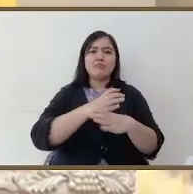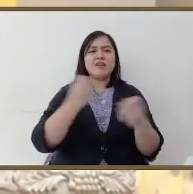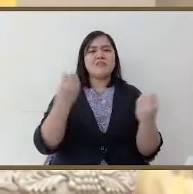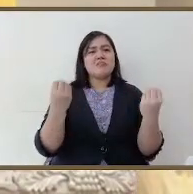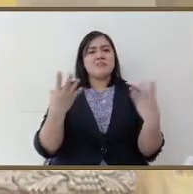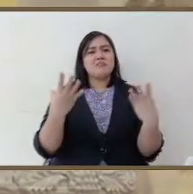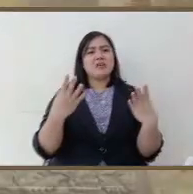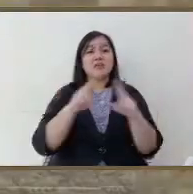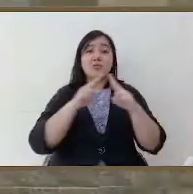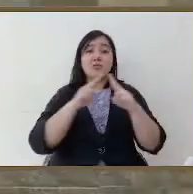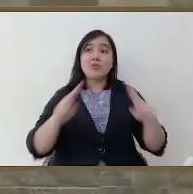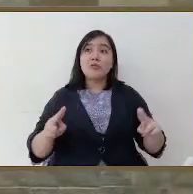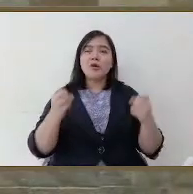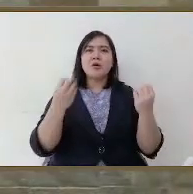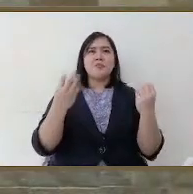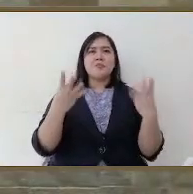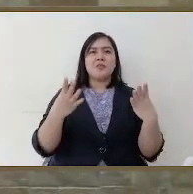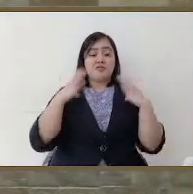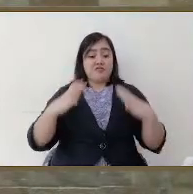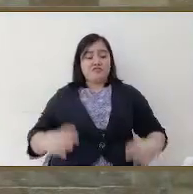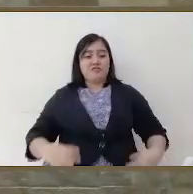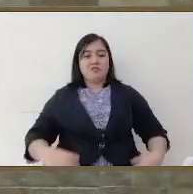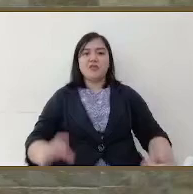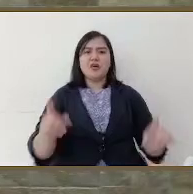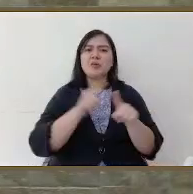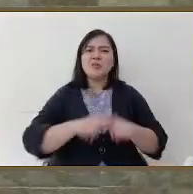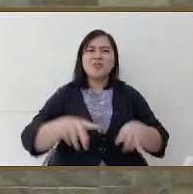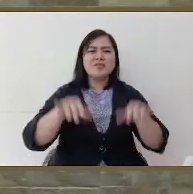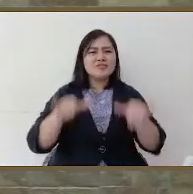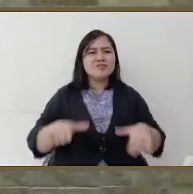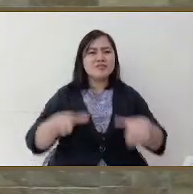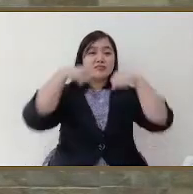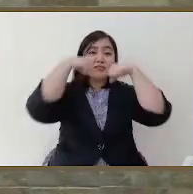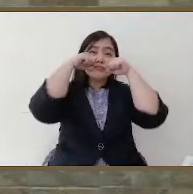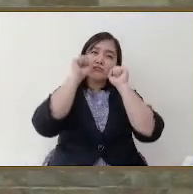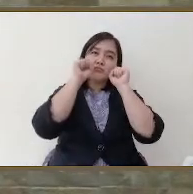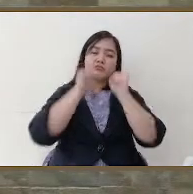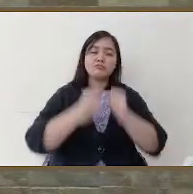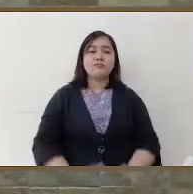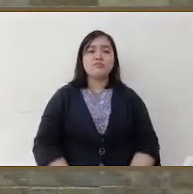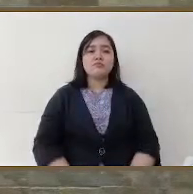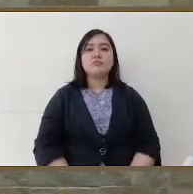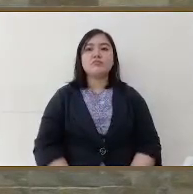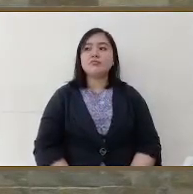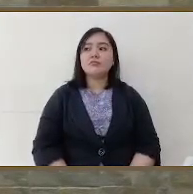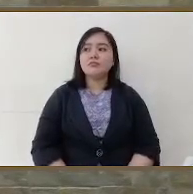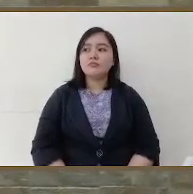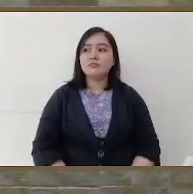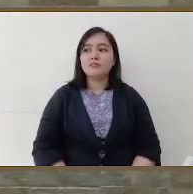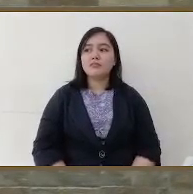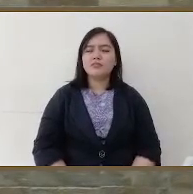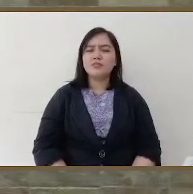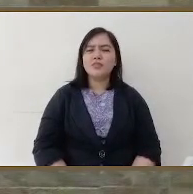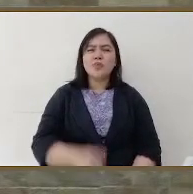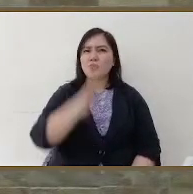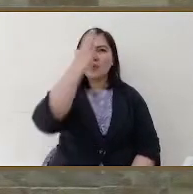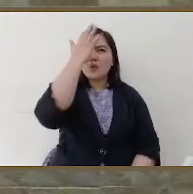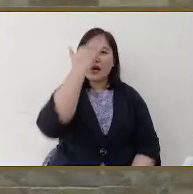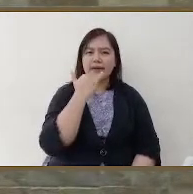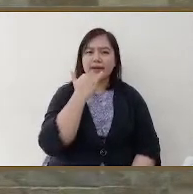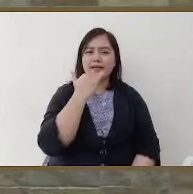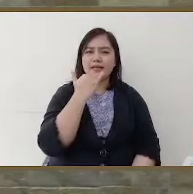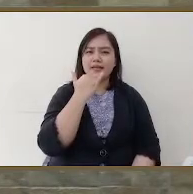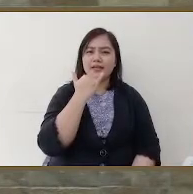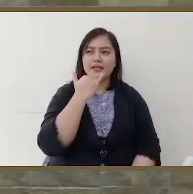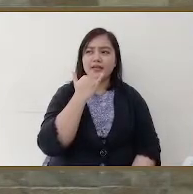na sa kanya yung honor, binigyan na siya ng prestige ng kanyang asawa. Pero bakit?